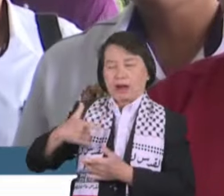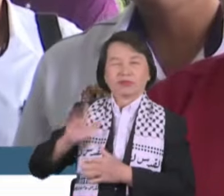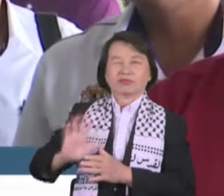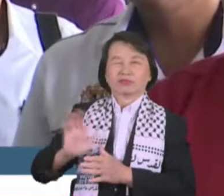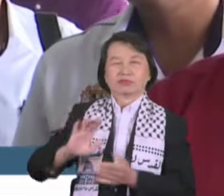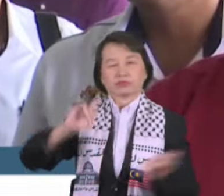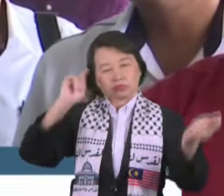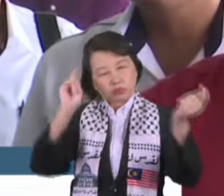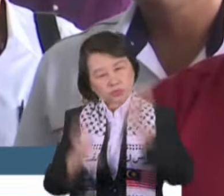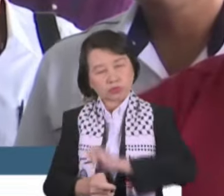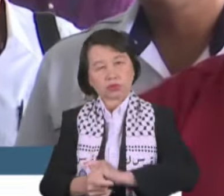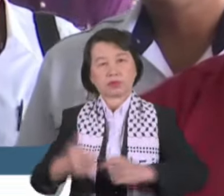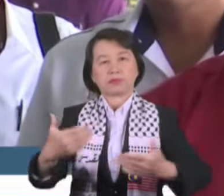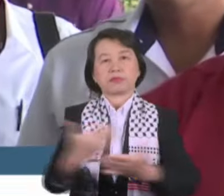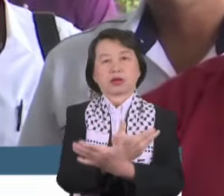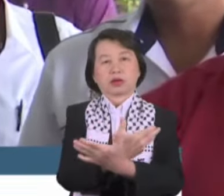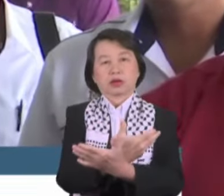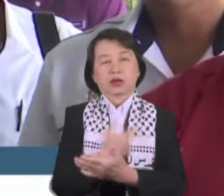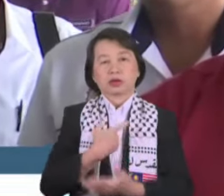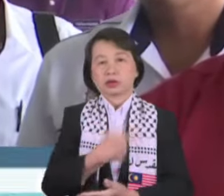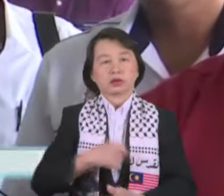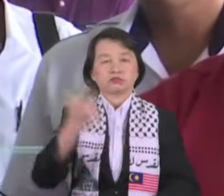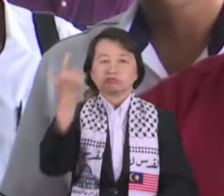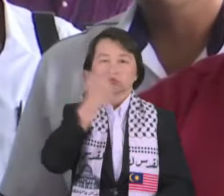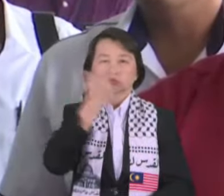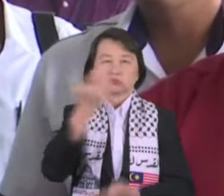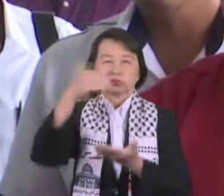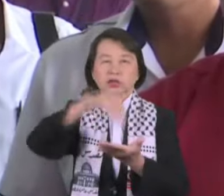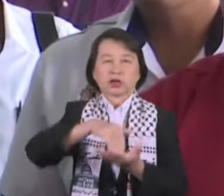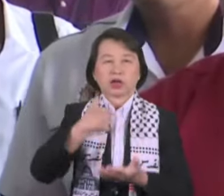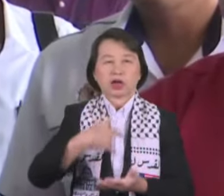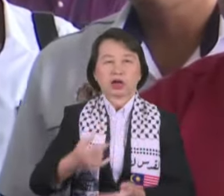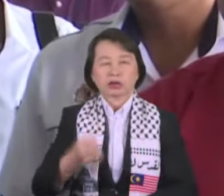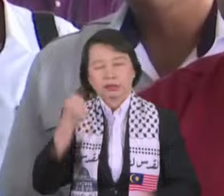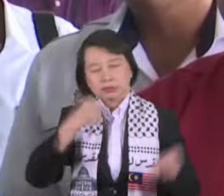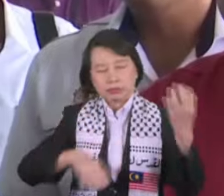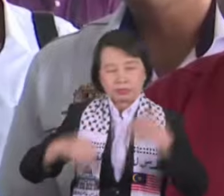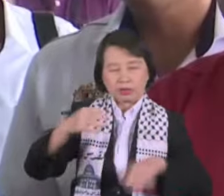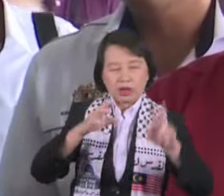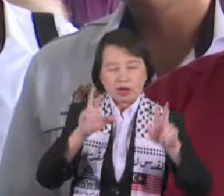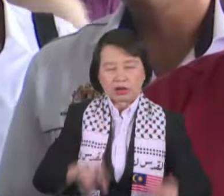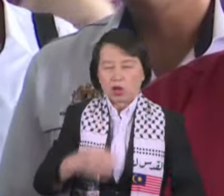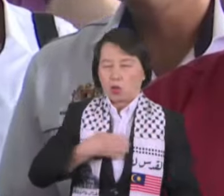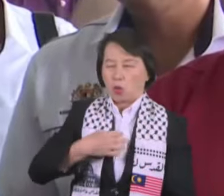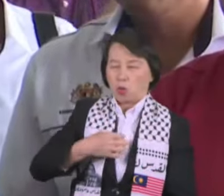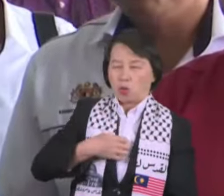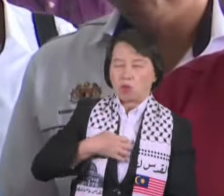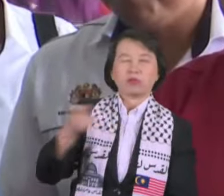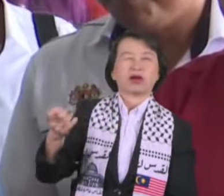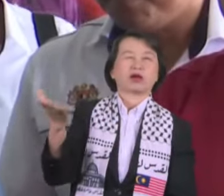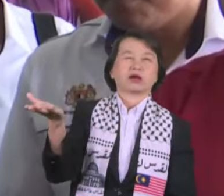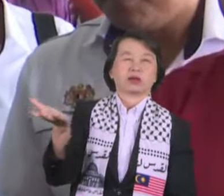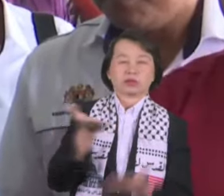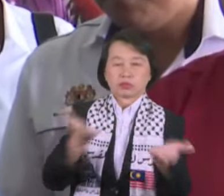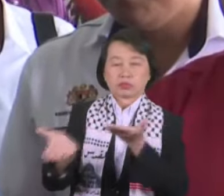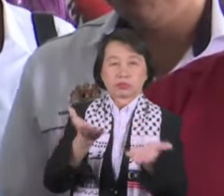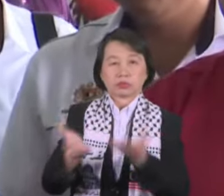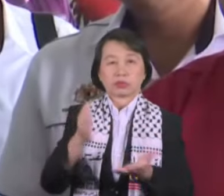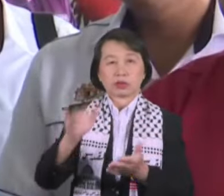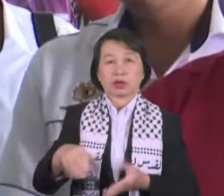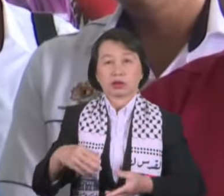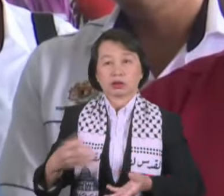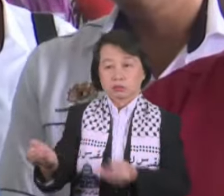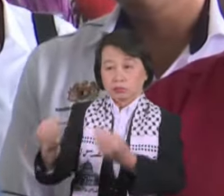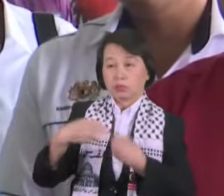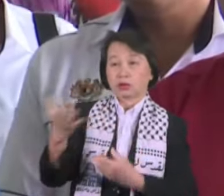kepada satu acuan baru di mana kita tidak mahu lagi ada keluh kesah daripada rakyat berkaitan dengan perkhidmatan yang